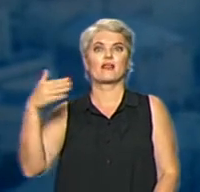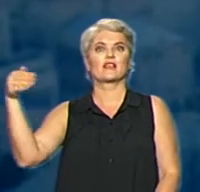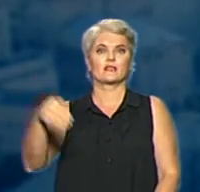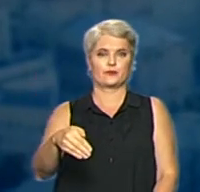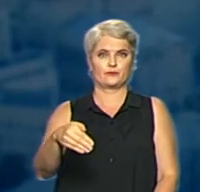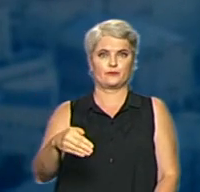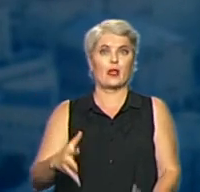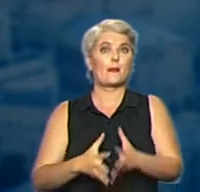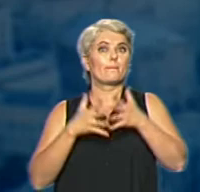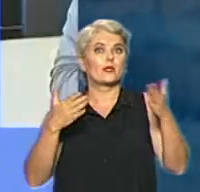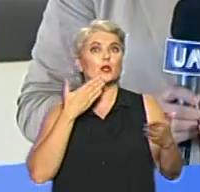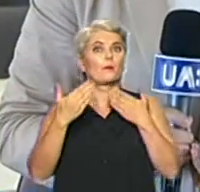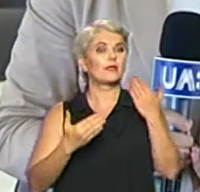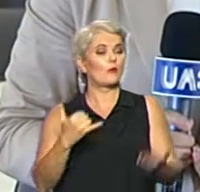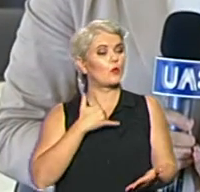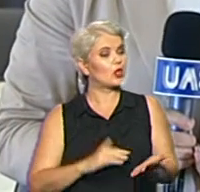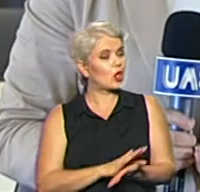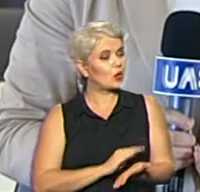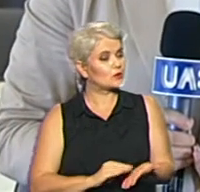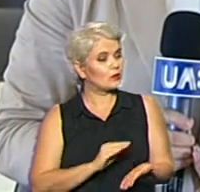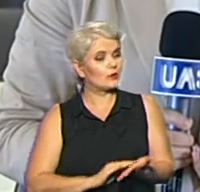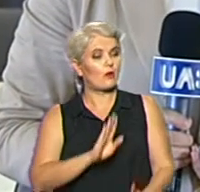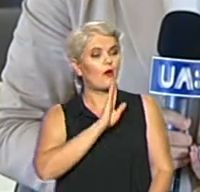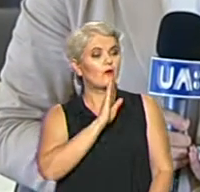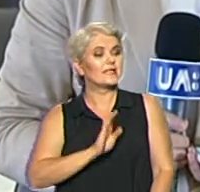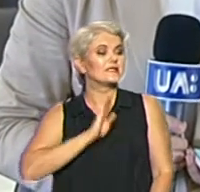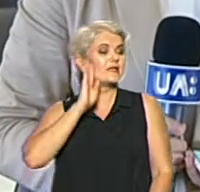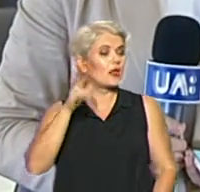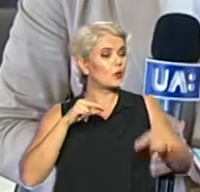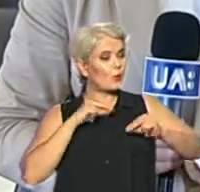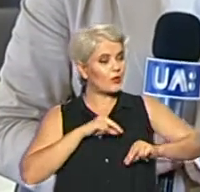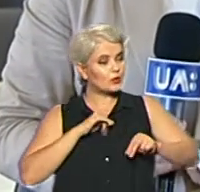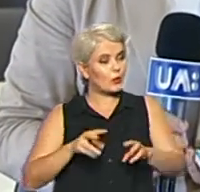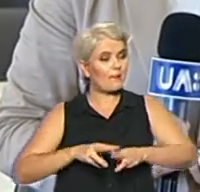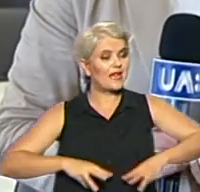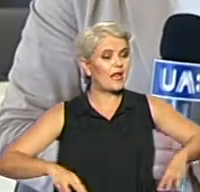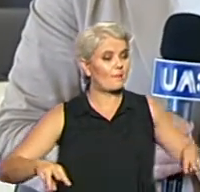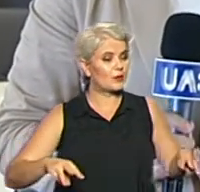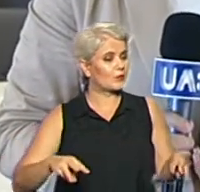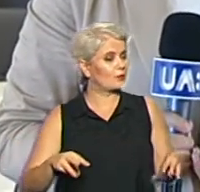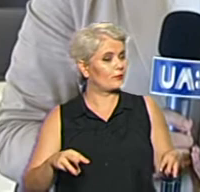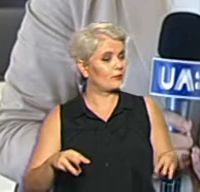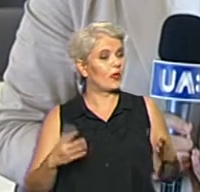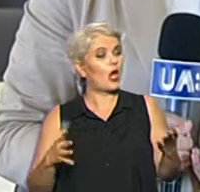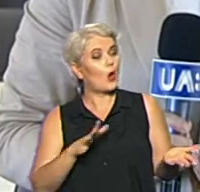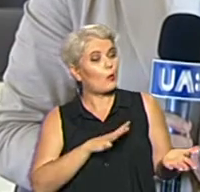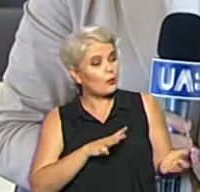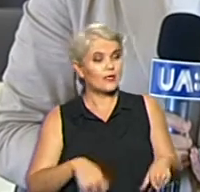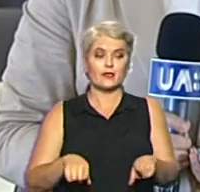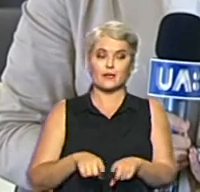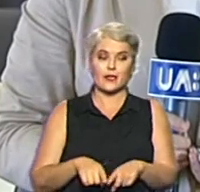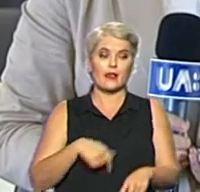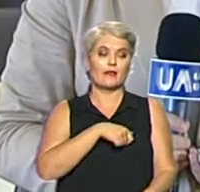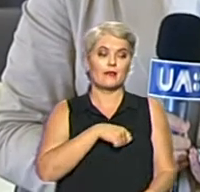тисяч. Більше розпитаємо нашої кореспондентки Роксолани Бучаєва. Вона від ранку працює в парламенті. Роксолано, тож, а чи були такі нардепи, які